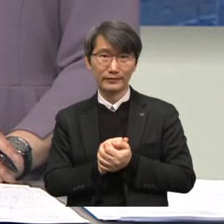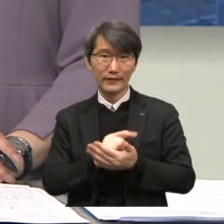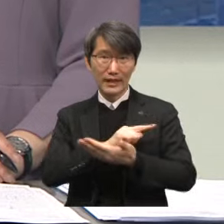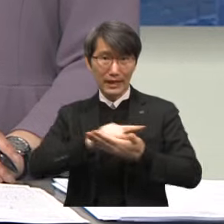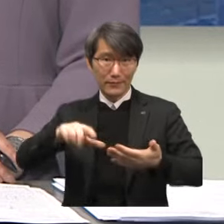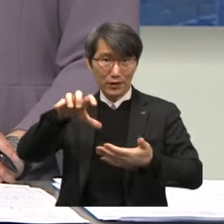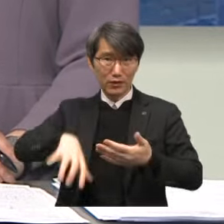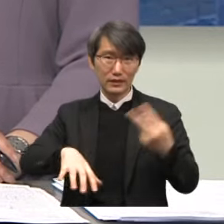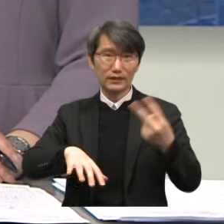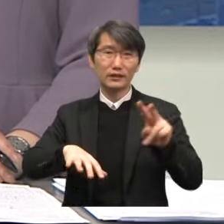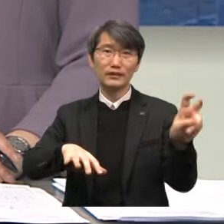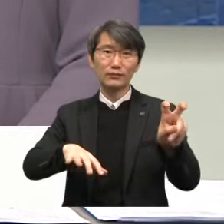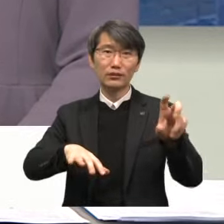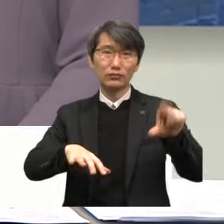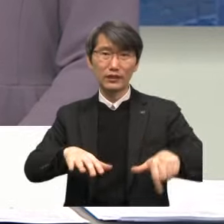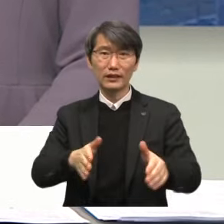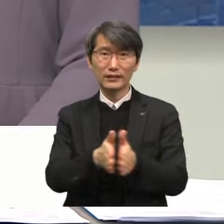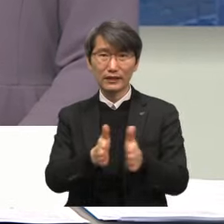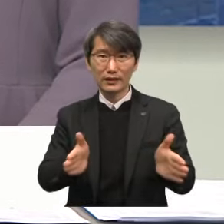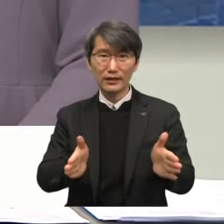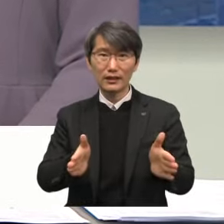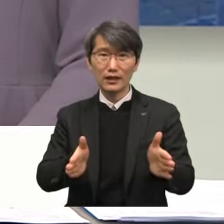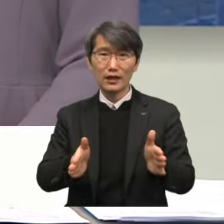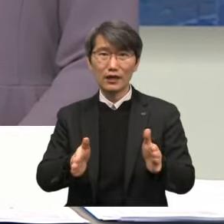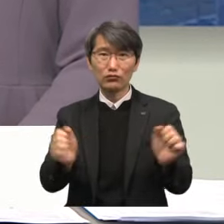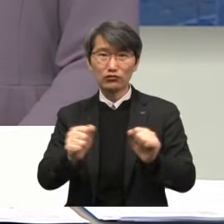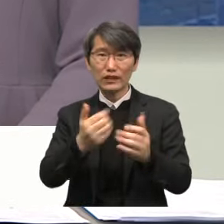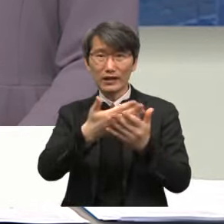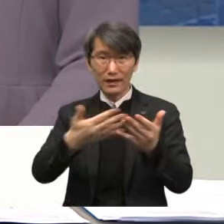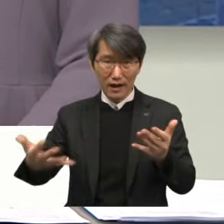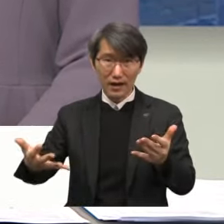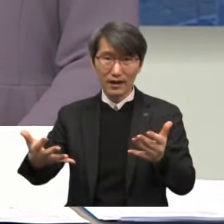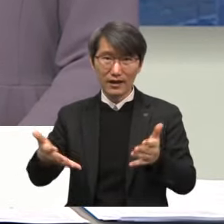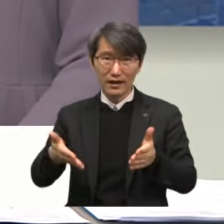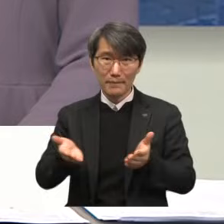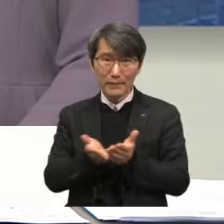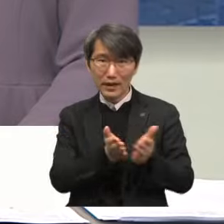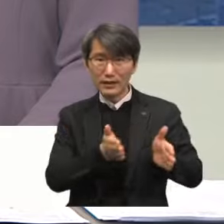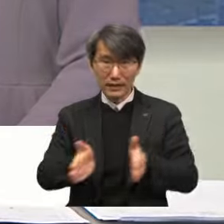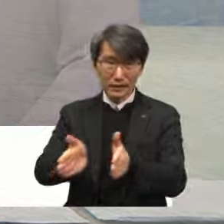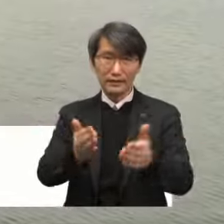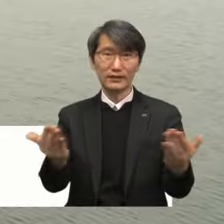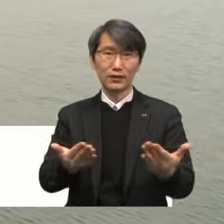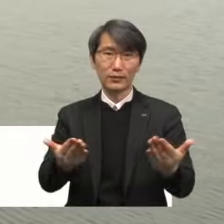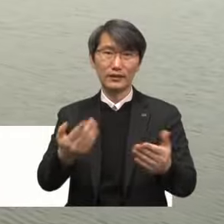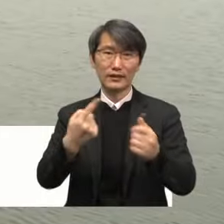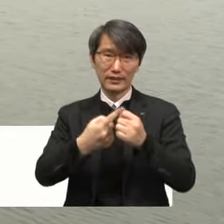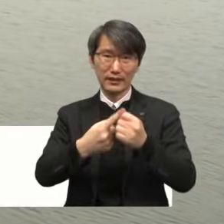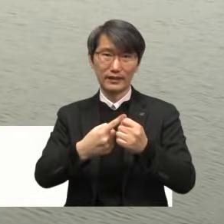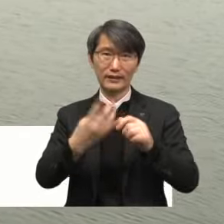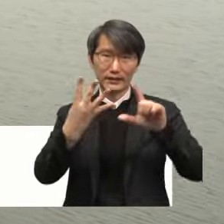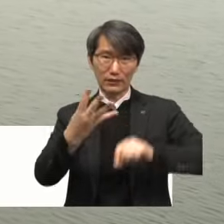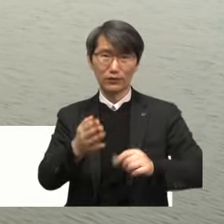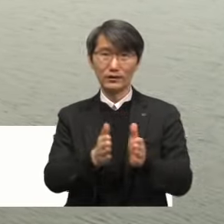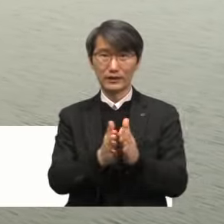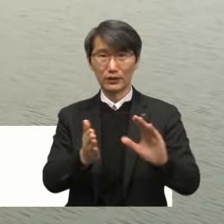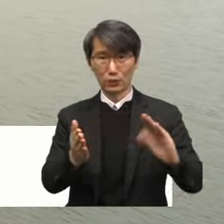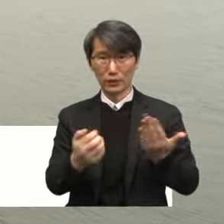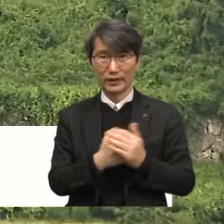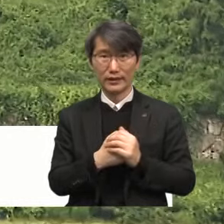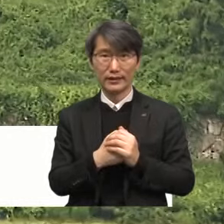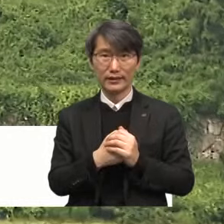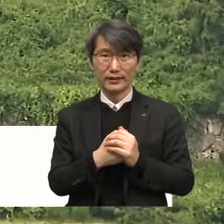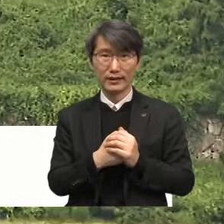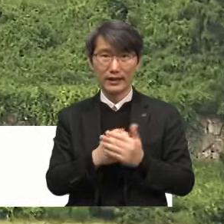가평군이 지난 2020년부터 시작한 북한강 천년 백길 조성 사업의 일단 계가 오는 4월 시행될 전망입니다